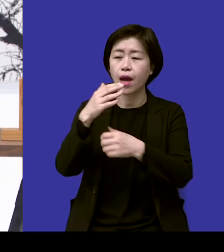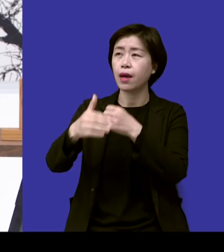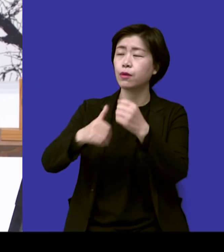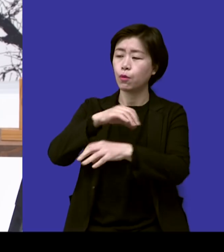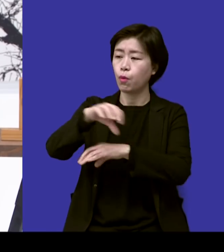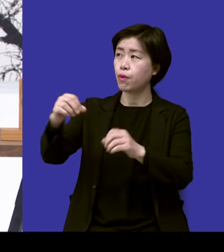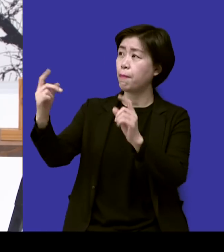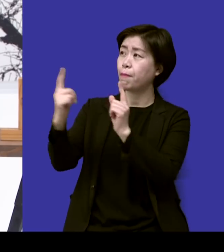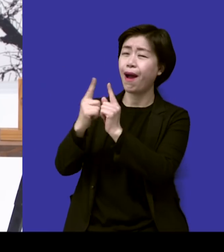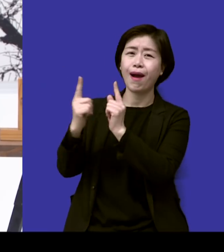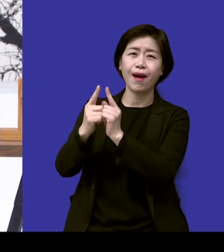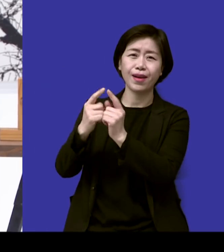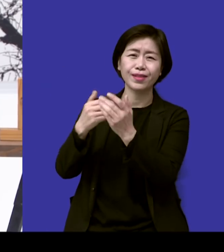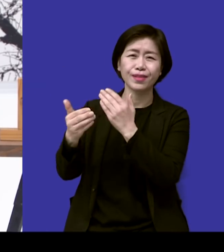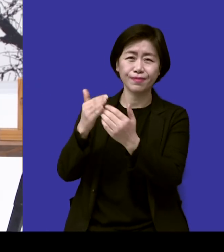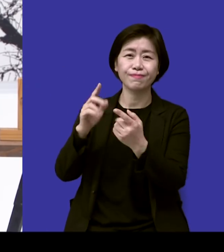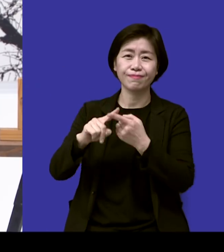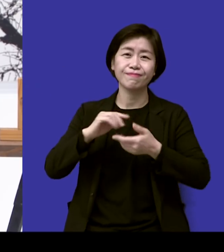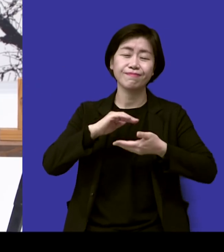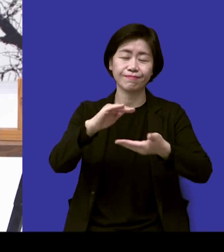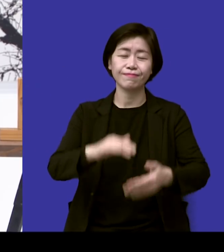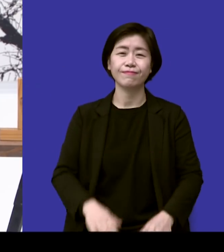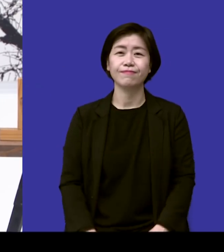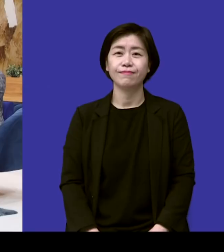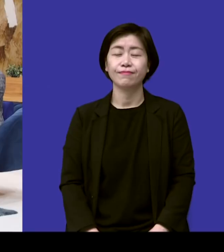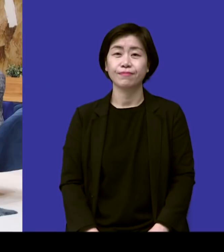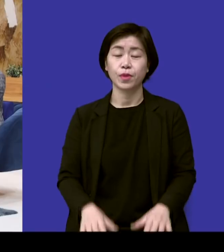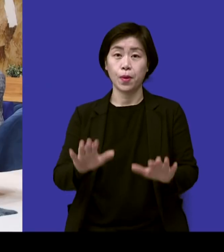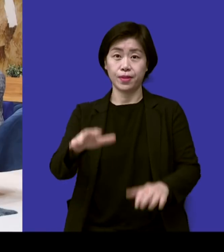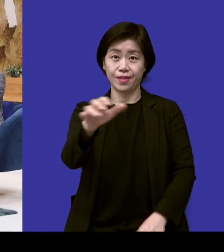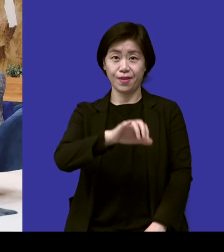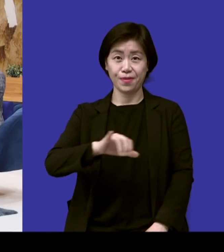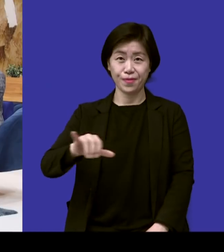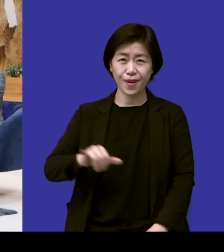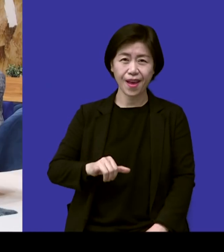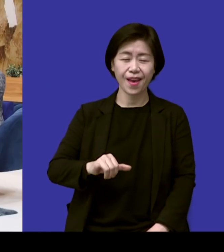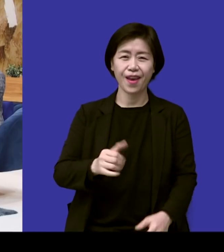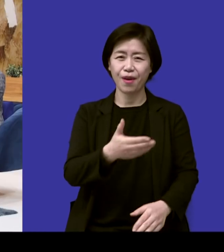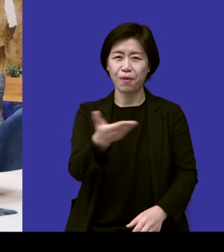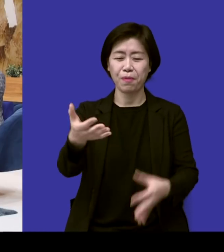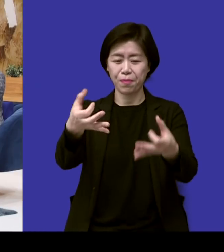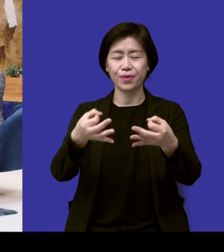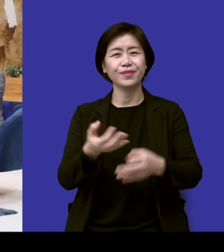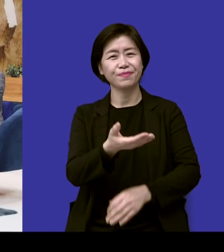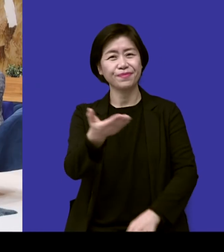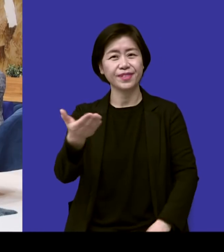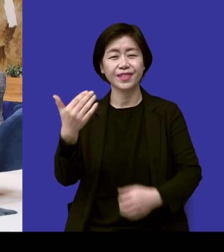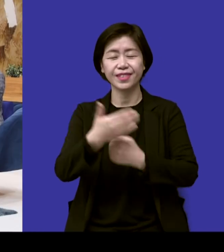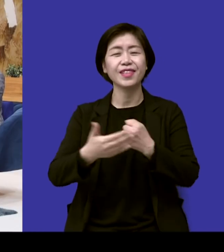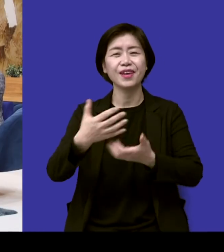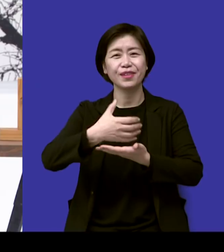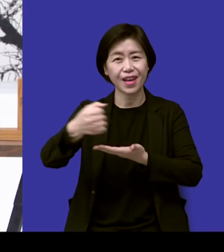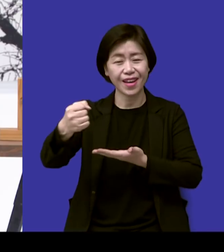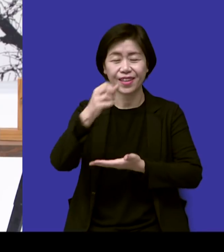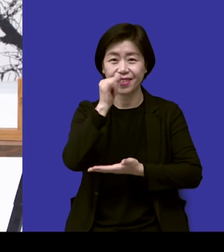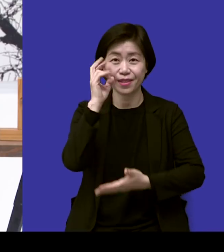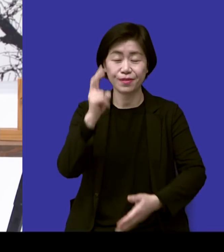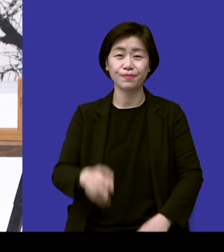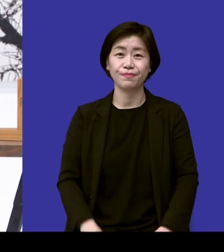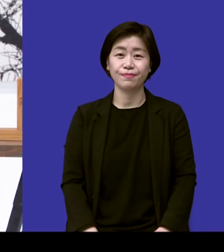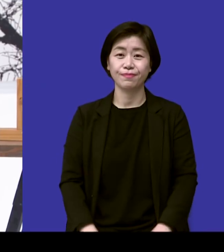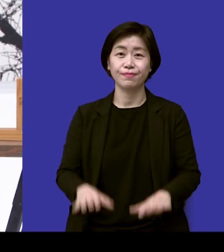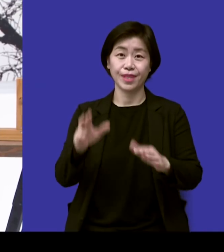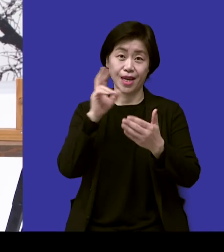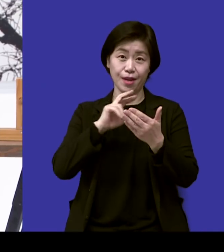텐데요. 특별히 전국에 계신 집사님들, 네. 또 권사님들이 오늘 아마 은혜로운 시간이 될 것 같습니다. 네. 가수